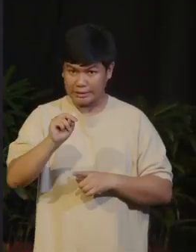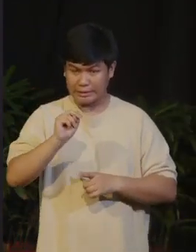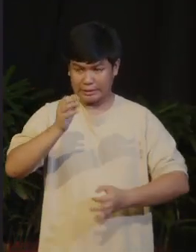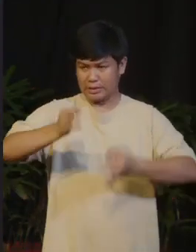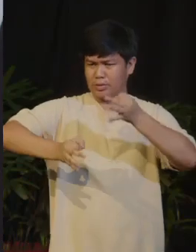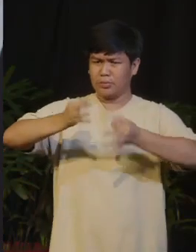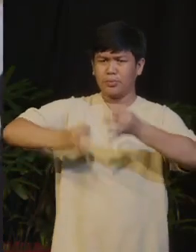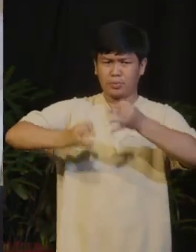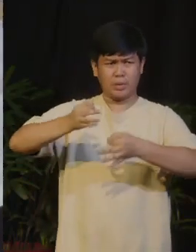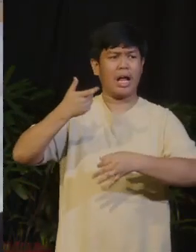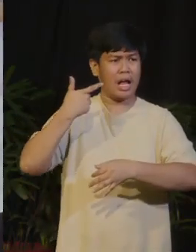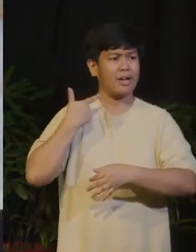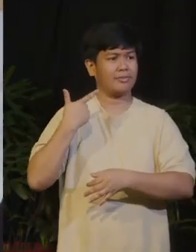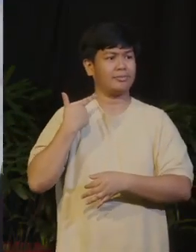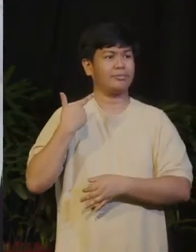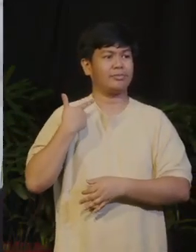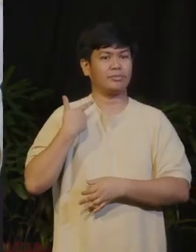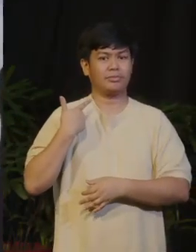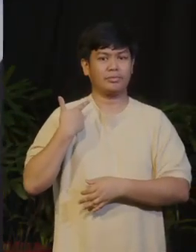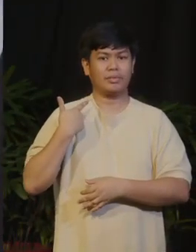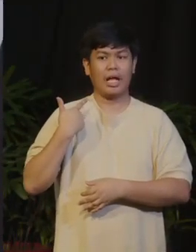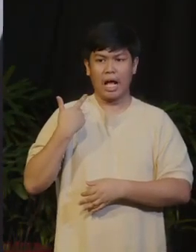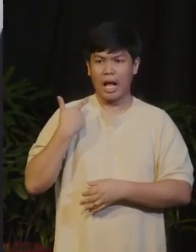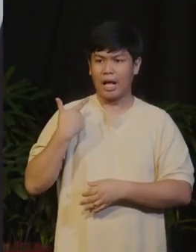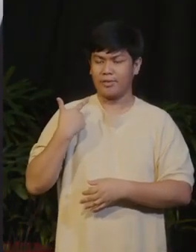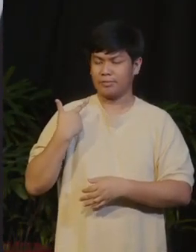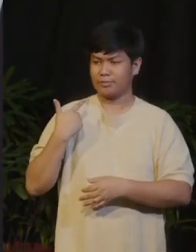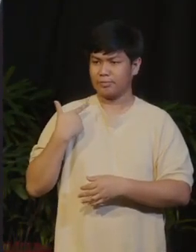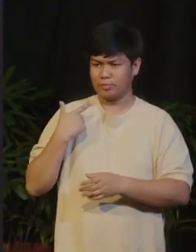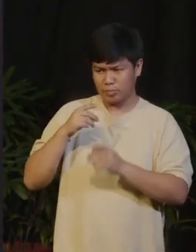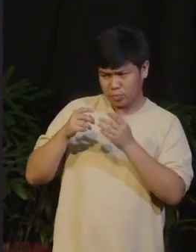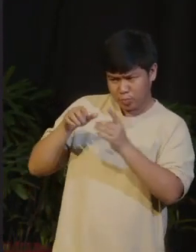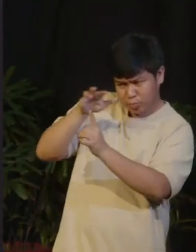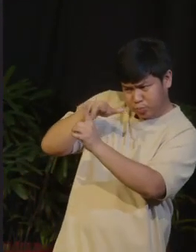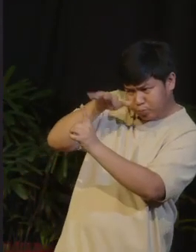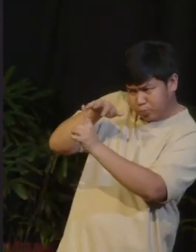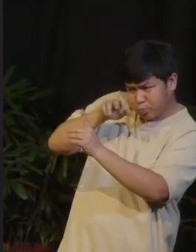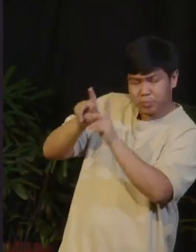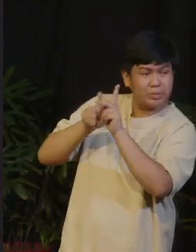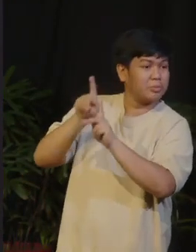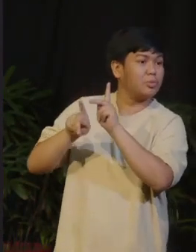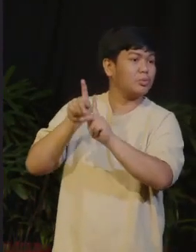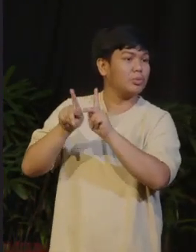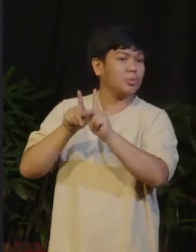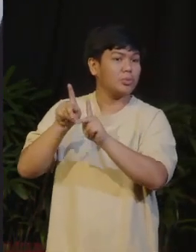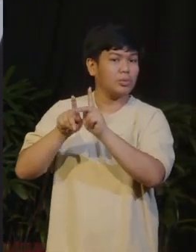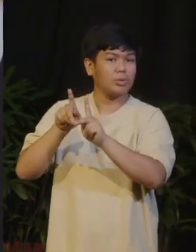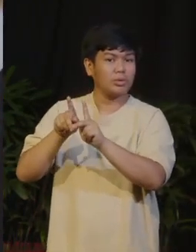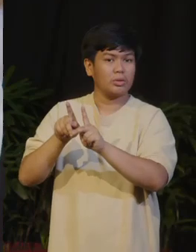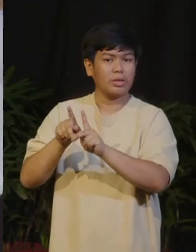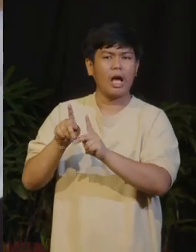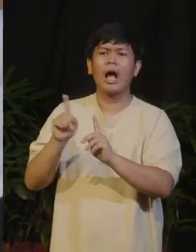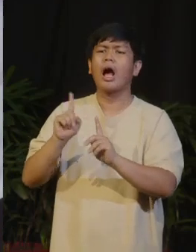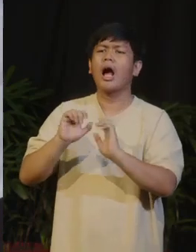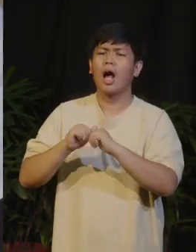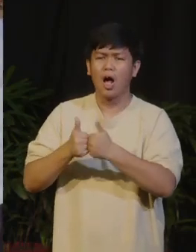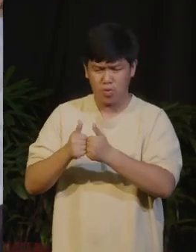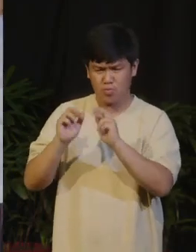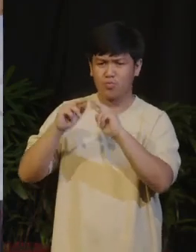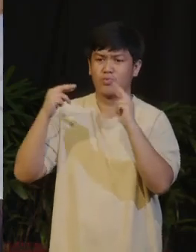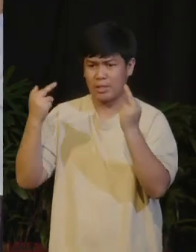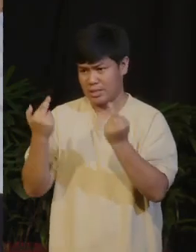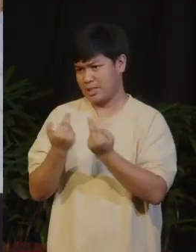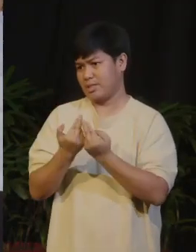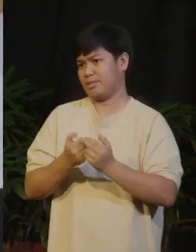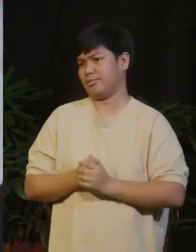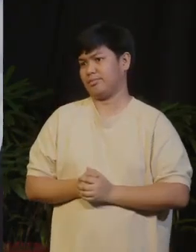manghusga o humatol o magpuna o mag-estima ng ating mga kasama sa buhay, kaulayaw